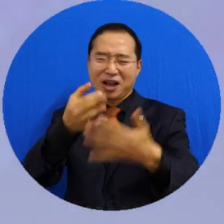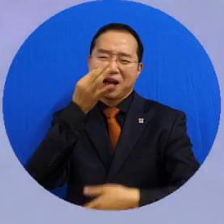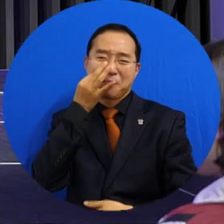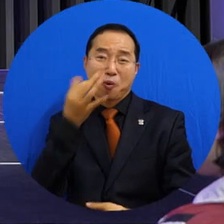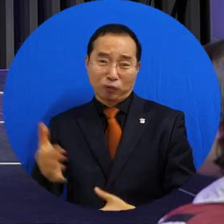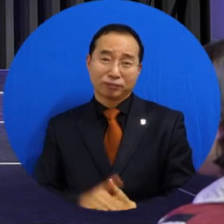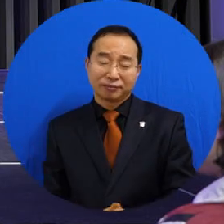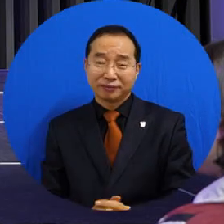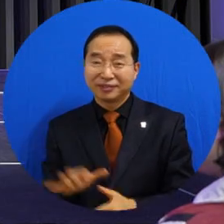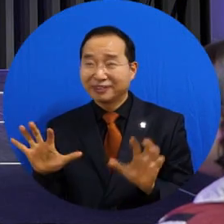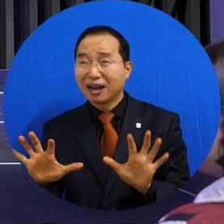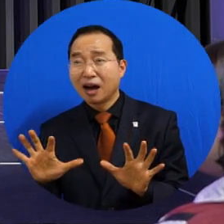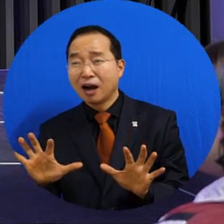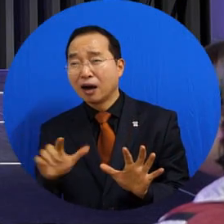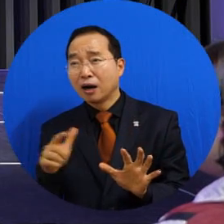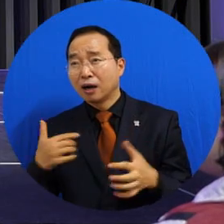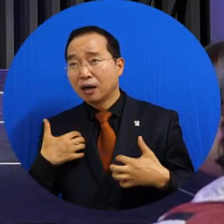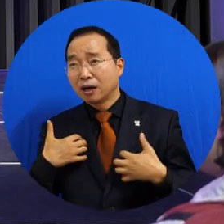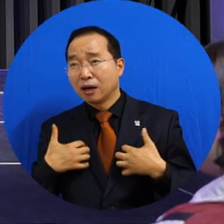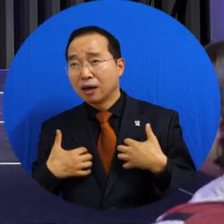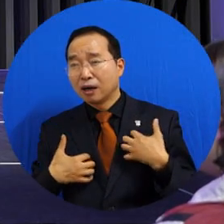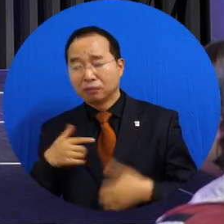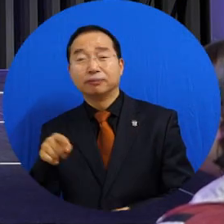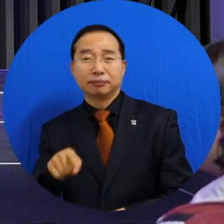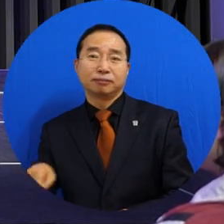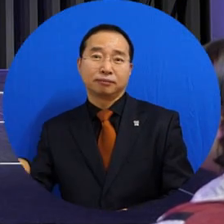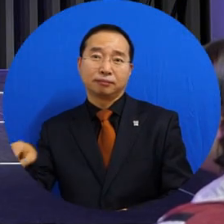했었는데 굉장히 뿌듯해하셨고, 왜냐면은